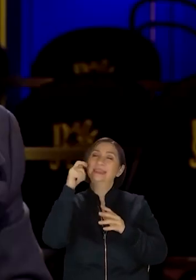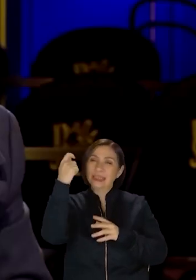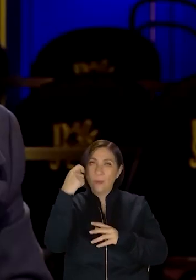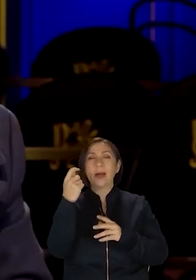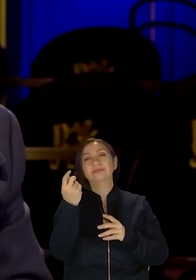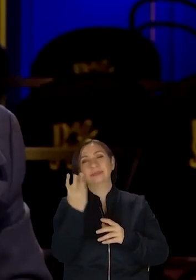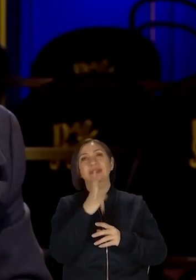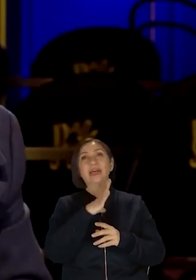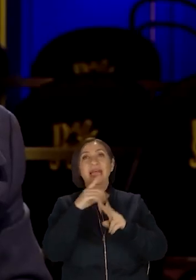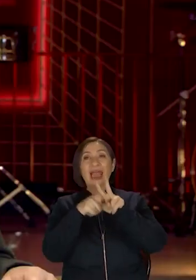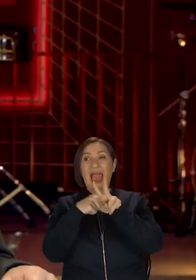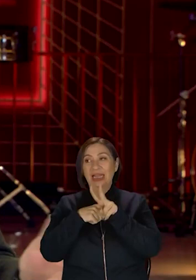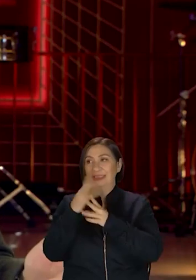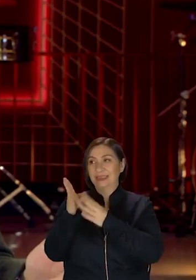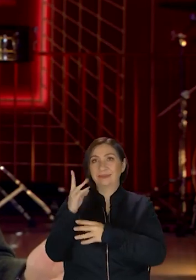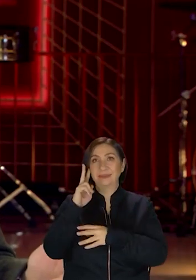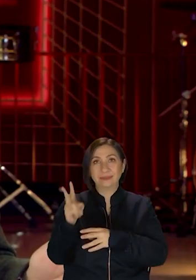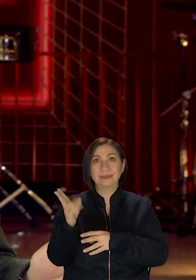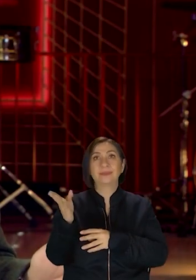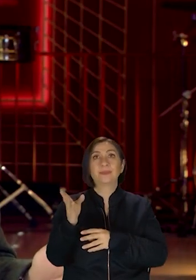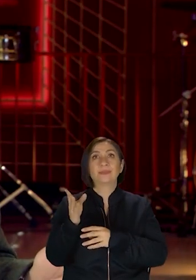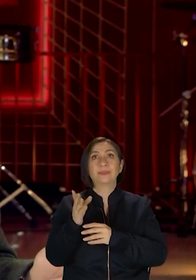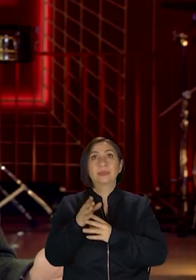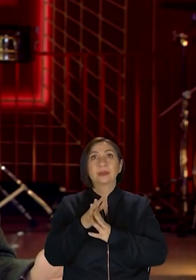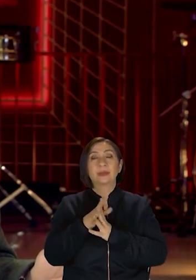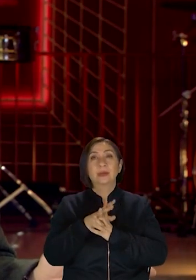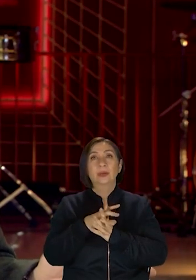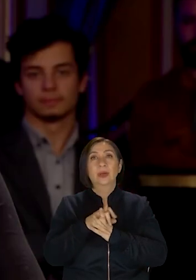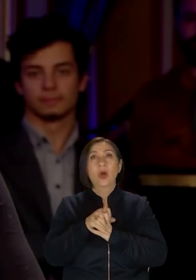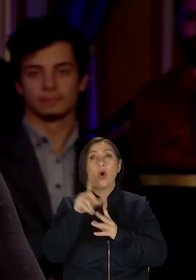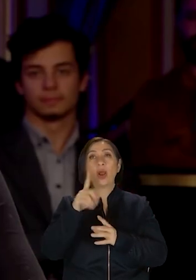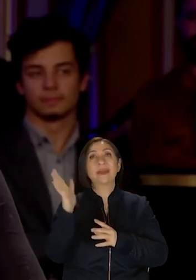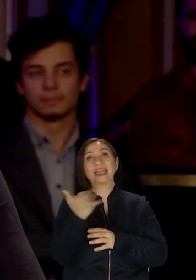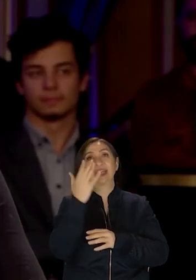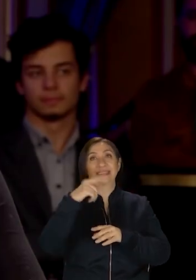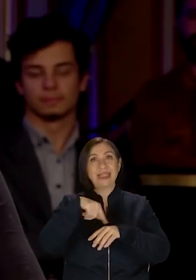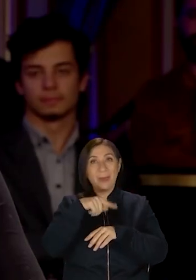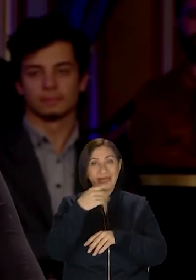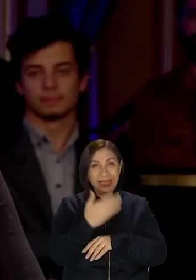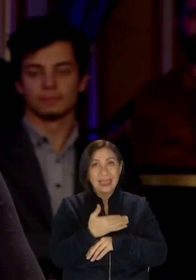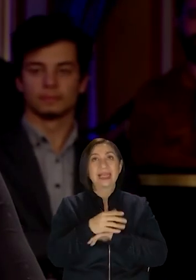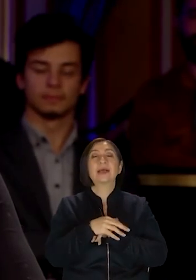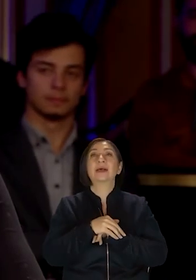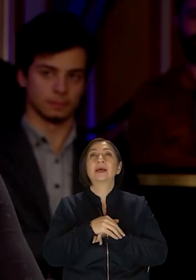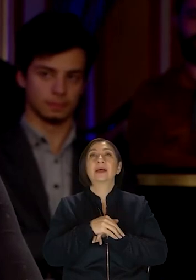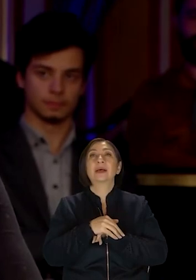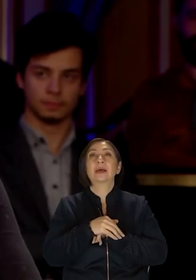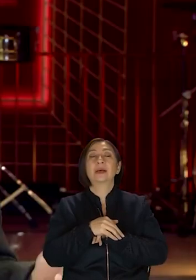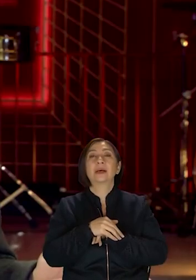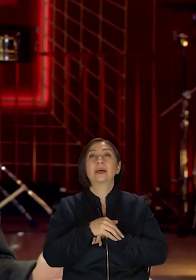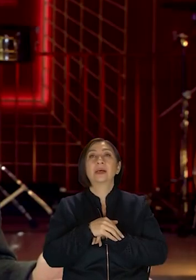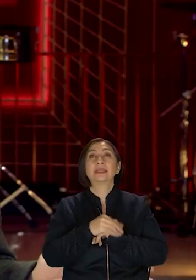ne. Yeliz'e baktığımız zaman Yeliz'de Öyle Bir Geçer Zaman Ki dizisi